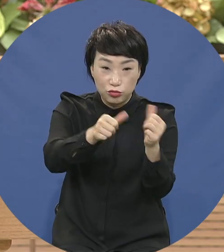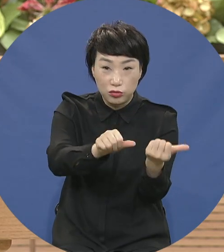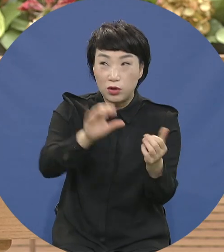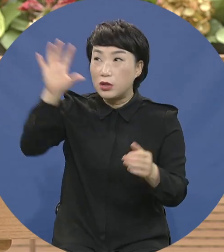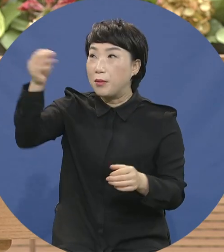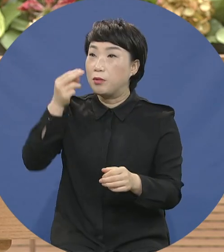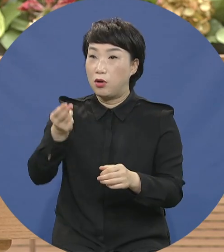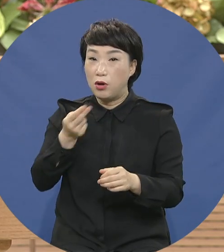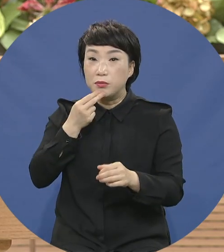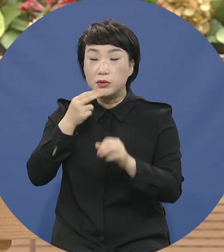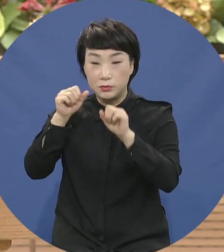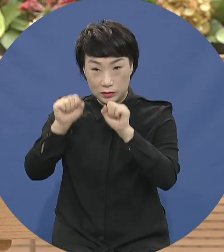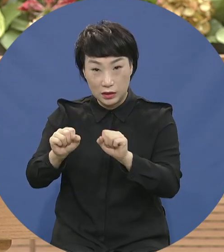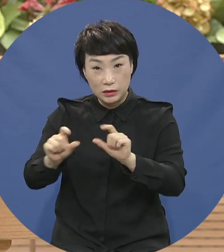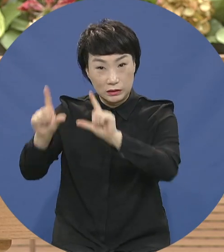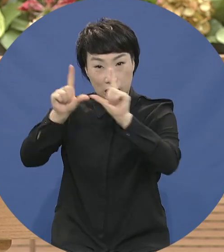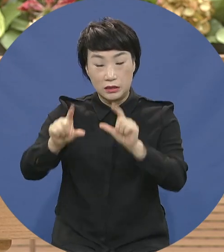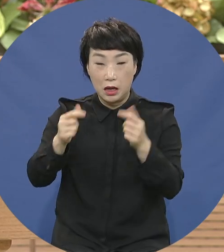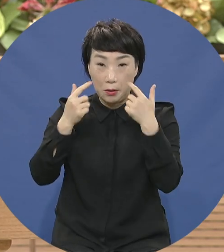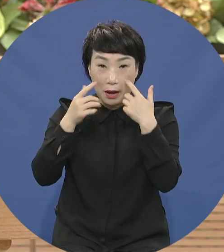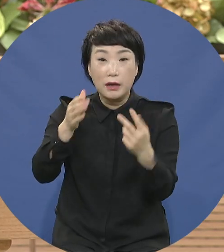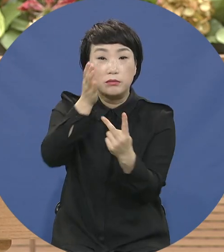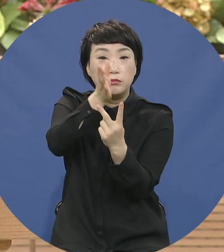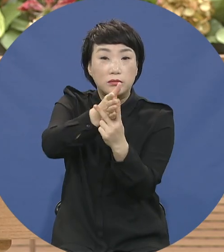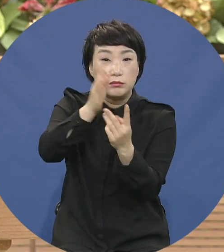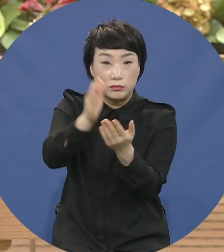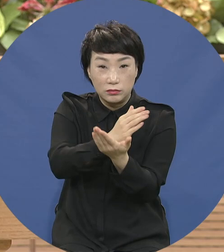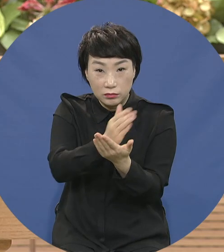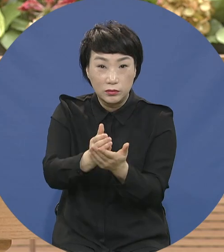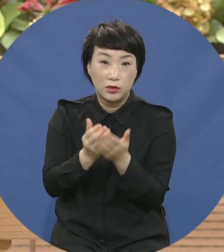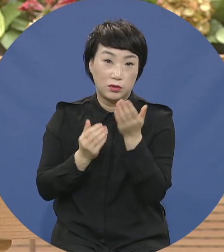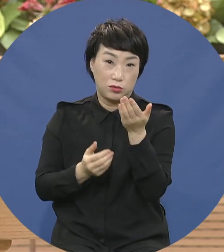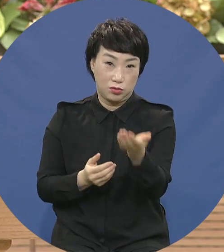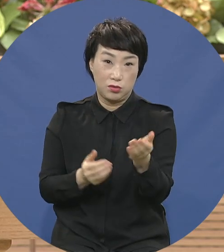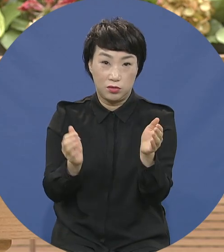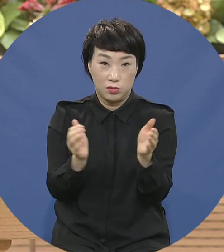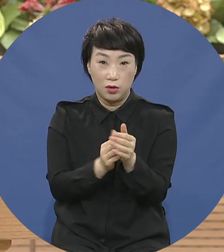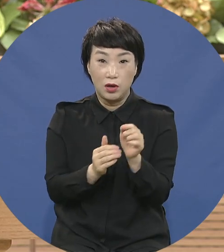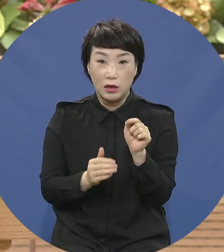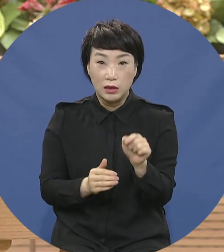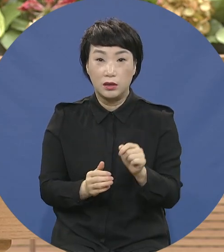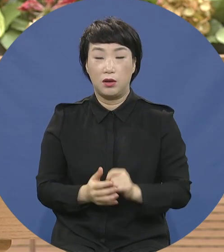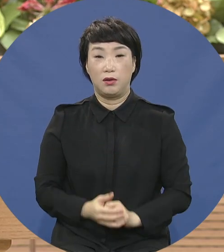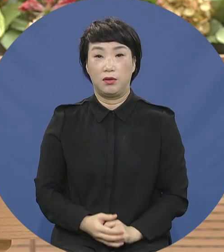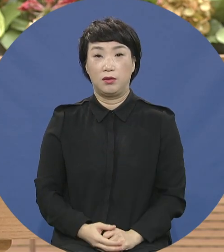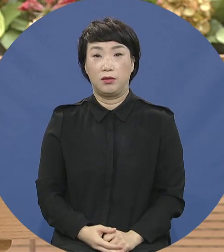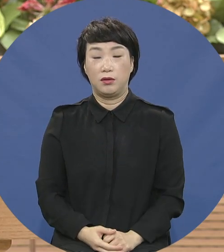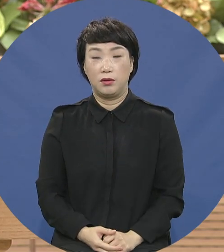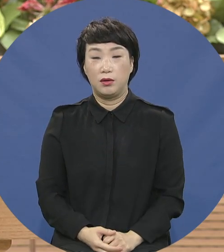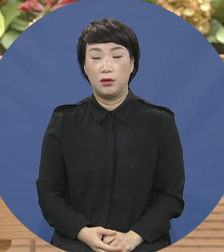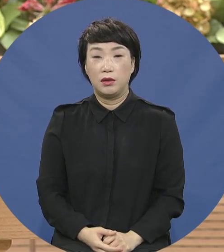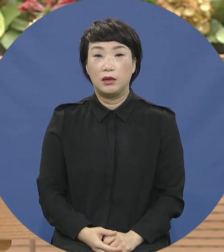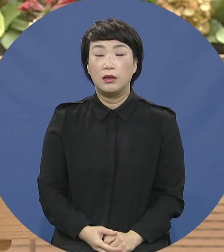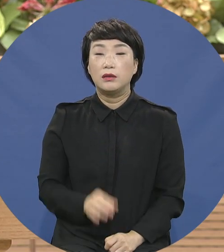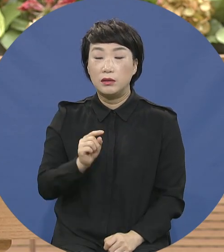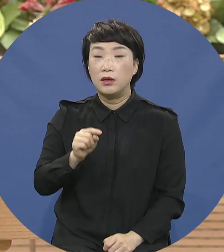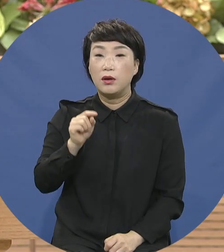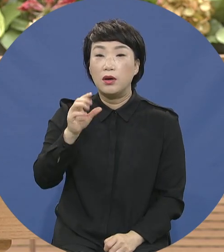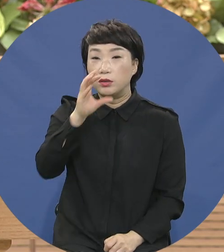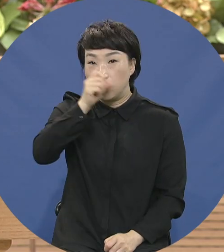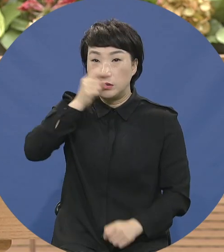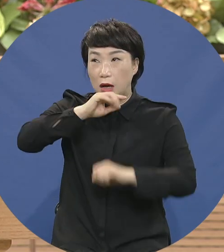산다 흑백이 분명합니다. 이것은 먹으면 안